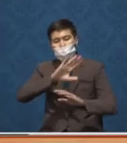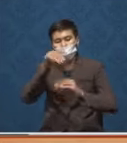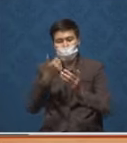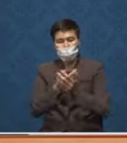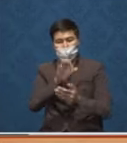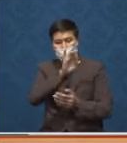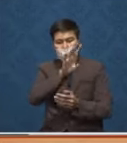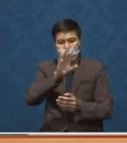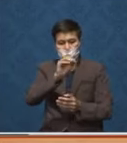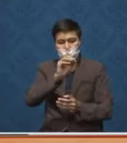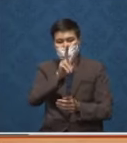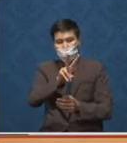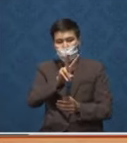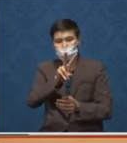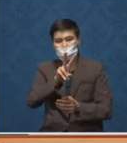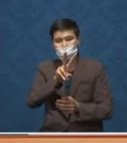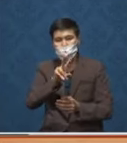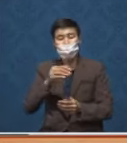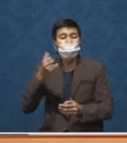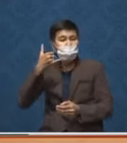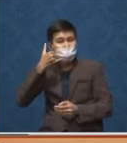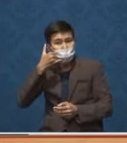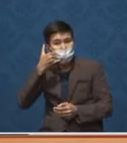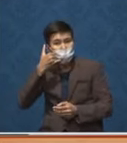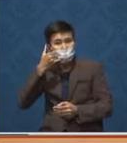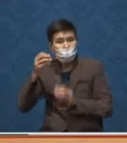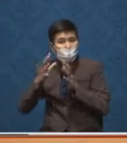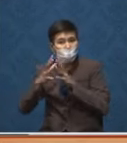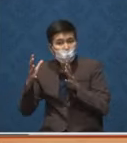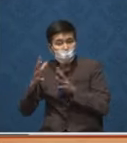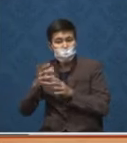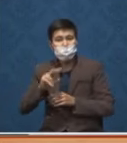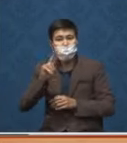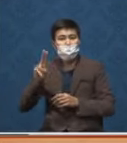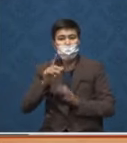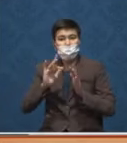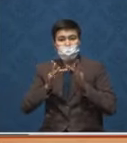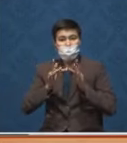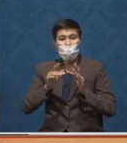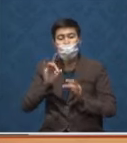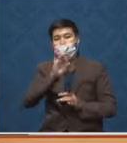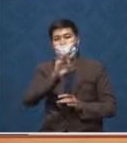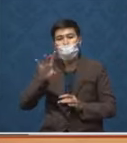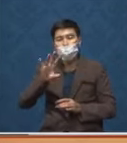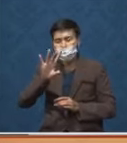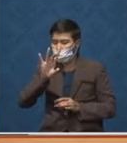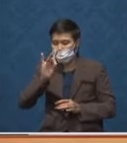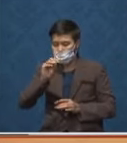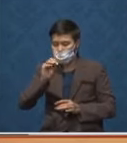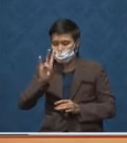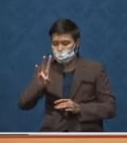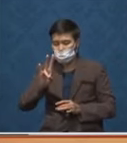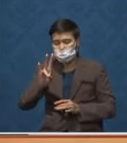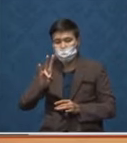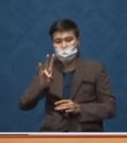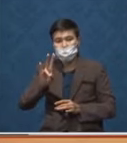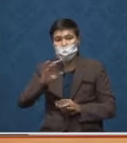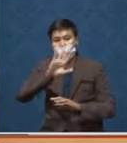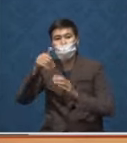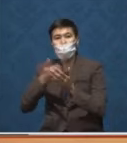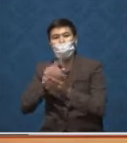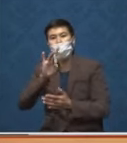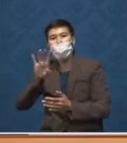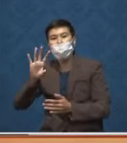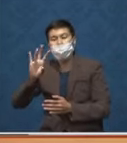ส่งแพ็กเกจที่ใช้เยอะนะโทรเยอะใช้เน็ตเยอะเนี่ยเราอยู่ที่อันดับ87จาก179ประเทศ